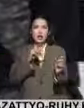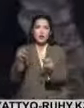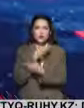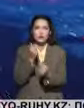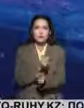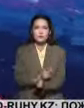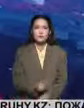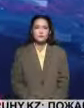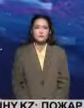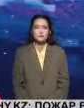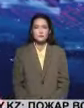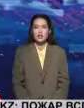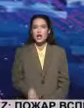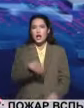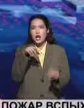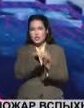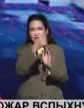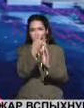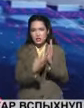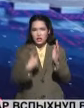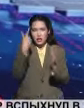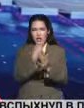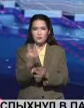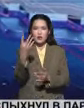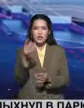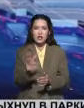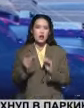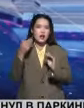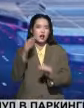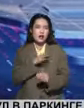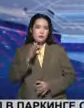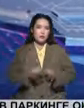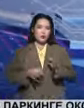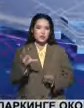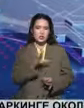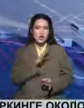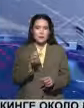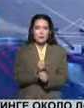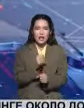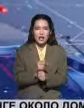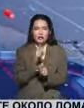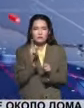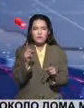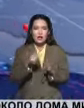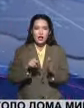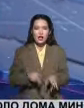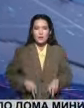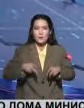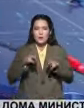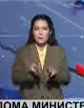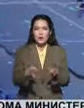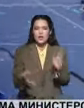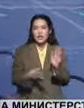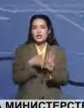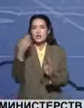невыезде. Среди указанных лиц четверо ранее имели судимость за совершение экстремистских преступлений, а девятерым вручались